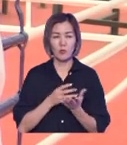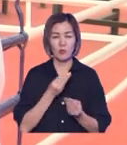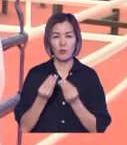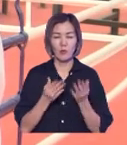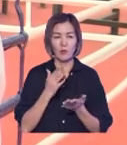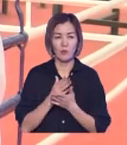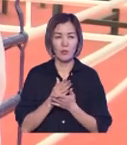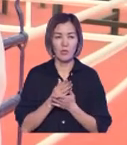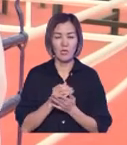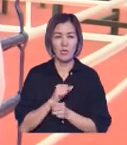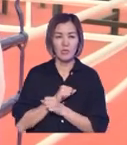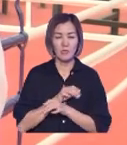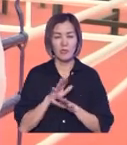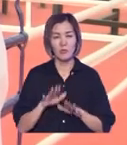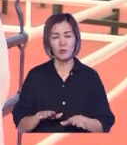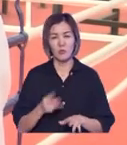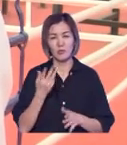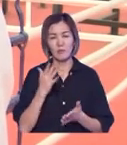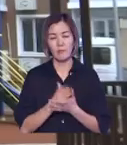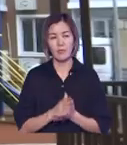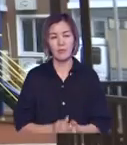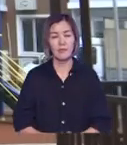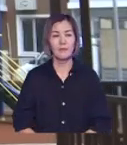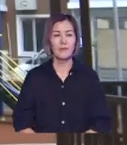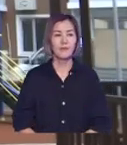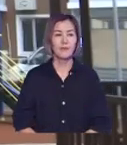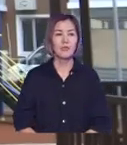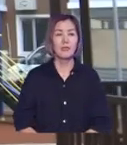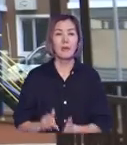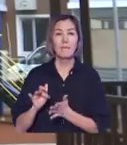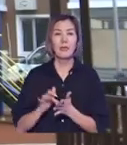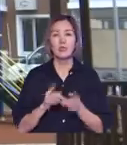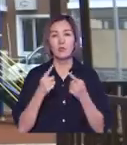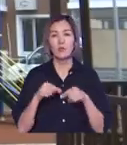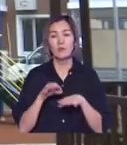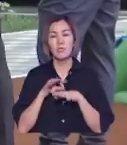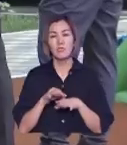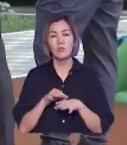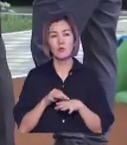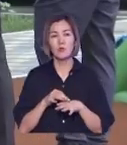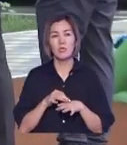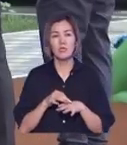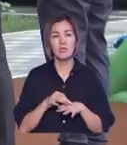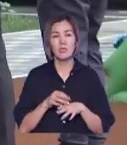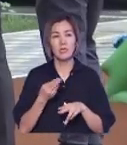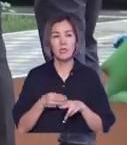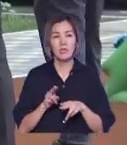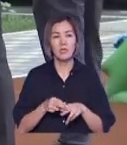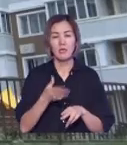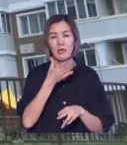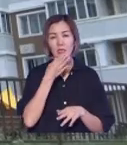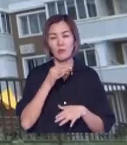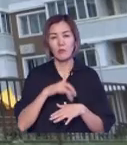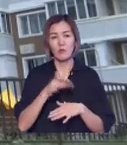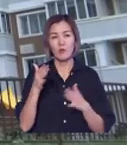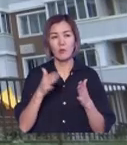қатар мұнда демалыс орындары да қарастырылған. Пресс-тур аясында ұйымдастырушылар тілшілерді қаладағы еңсеттік деп жатқан